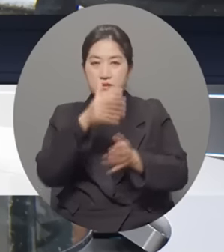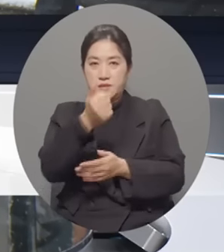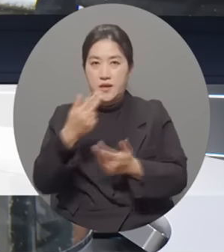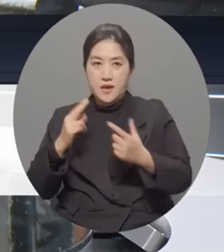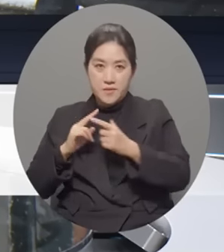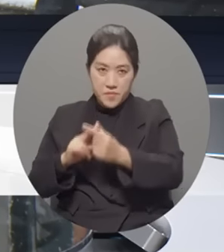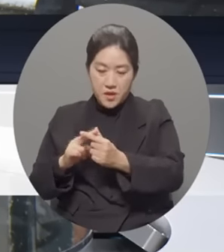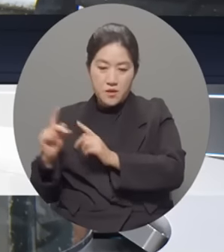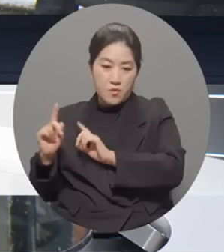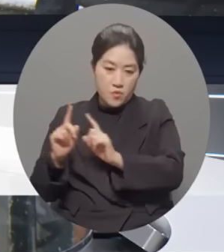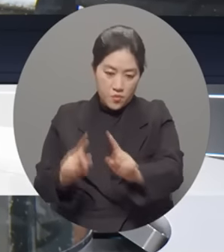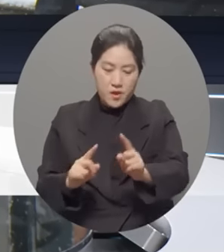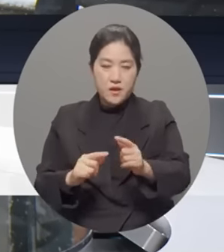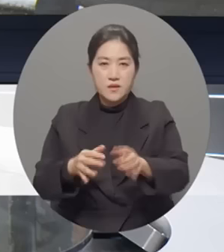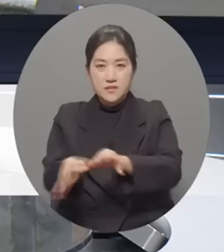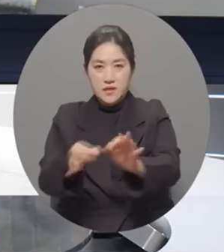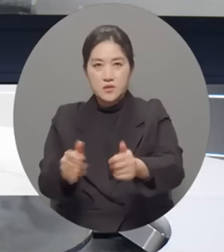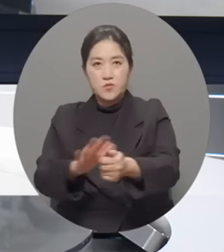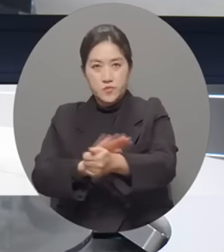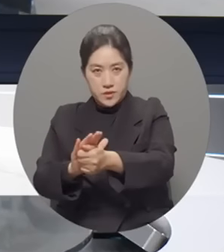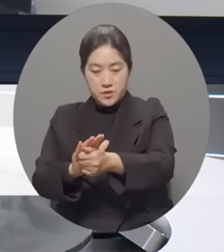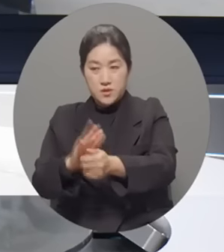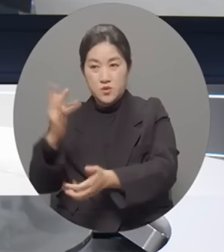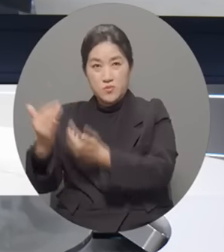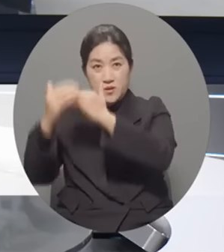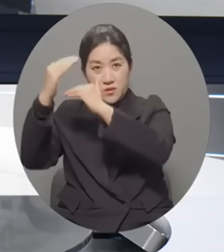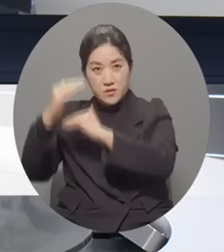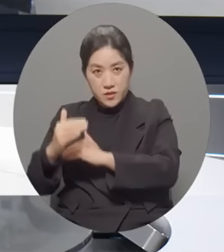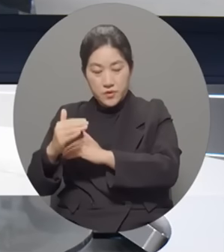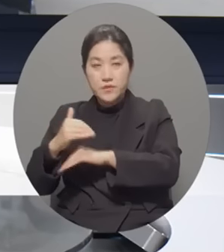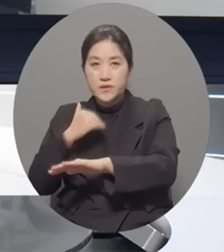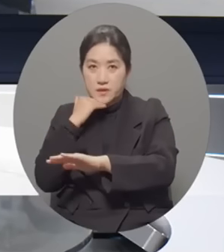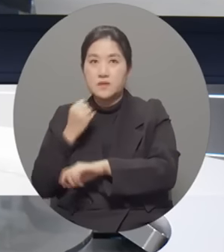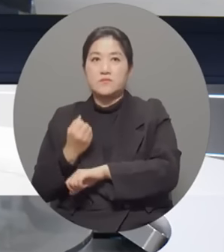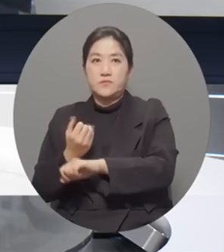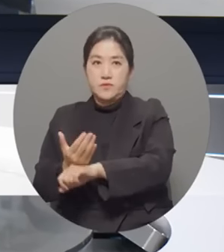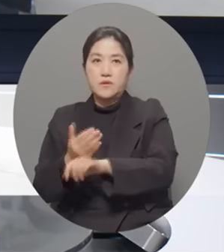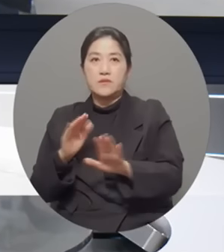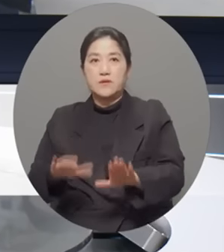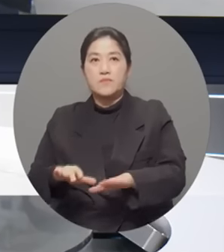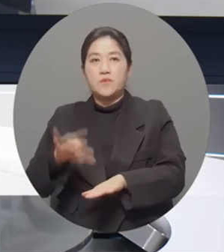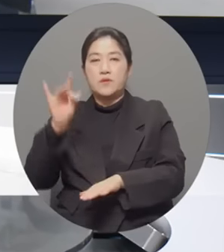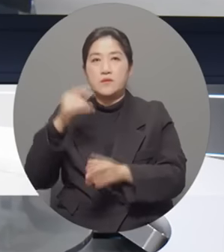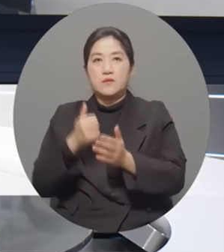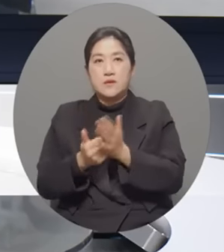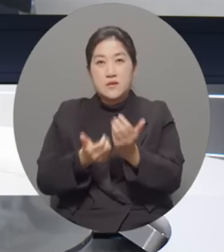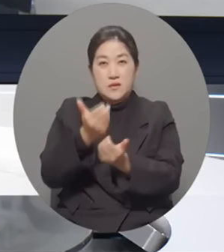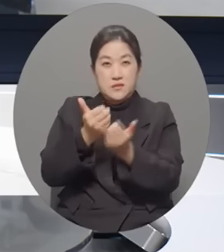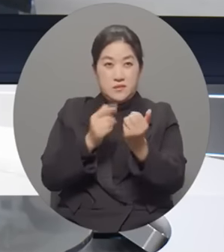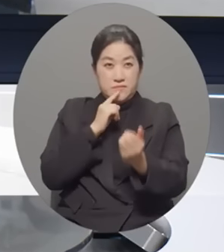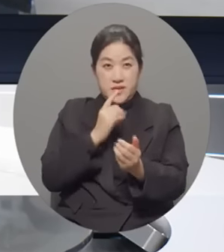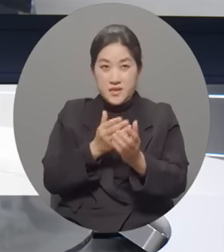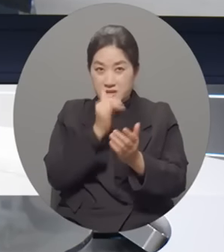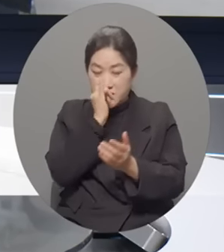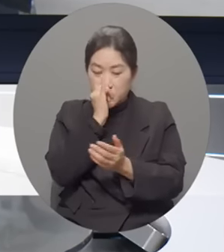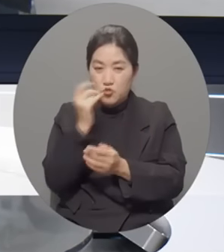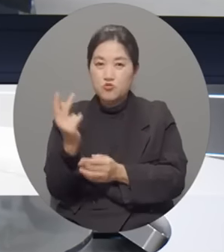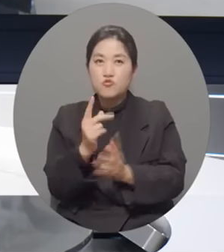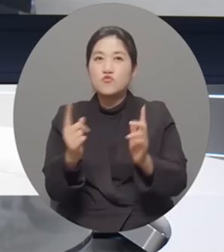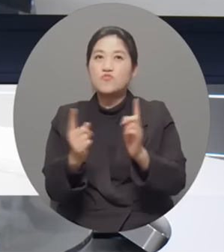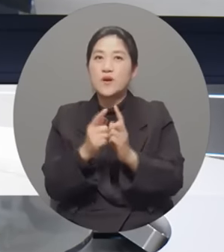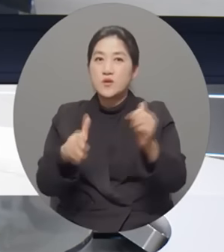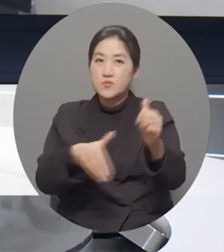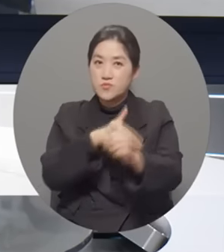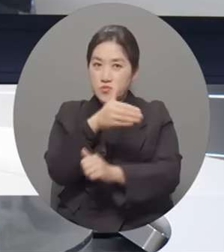상인들을 위로했습니다. 화재 소식은 잠시 후에 자세히 전해드리도록 하고요. 먼저 갈등설이 불거진 두 사람의 만남